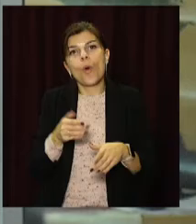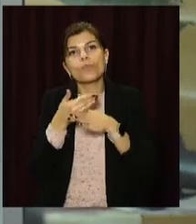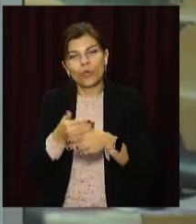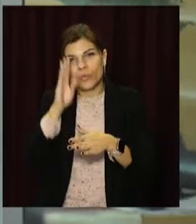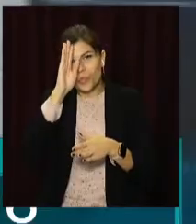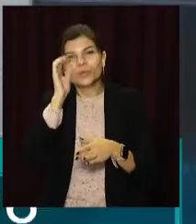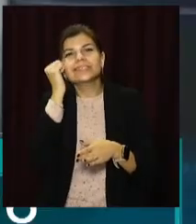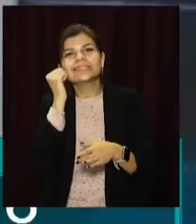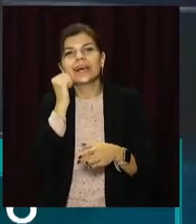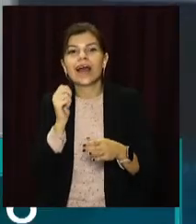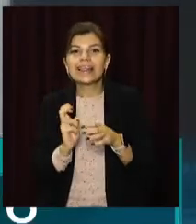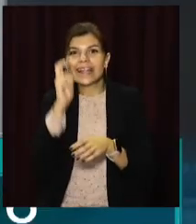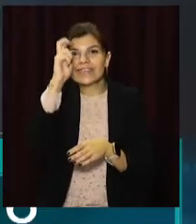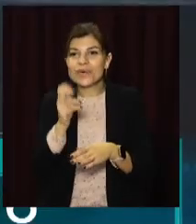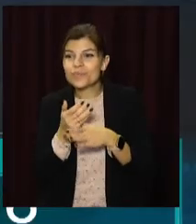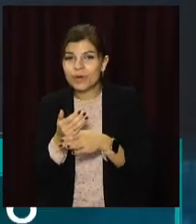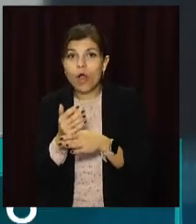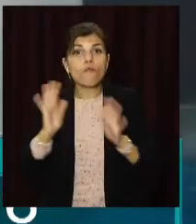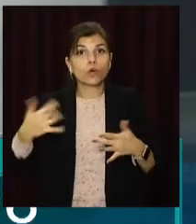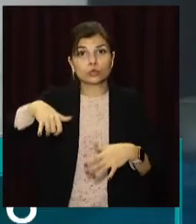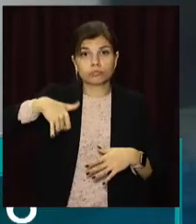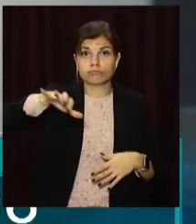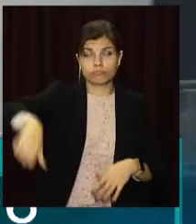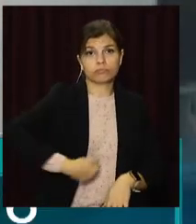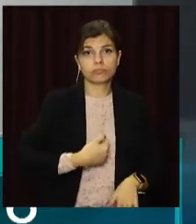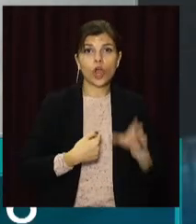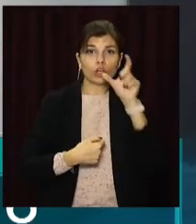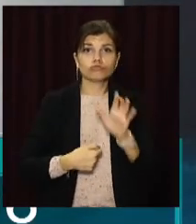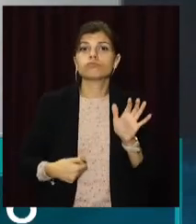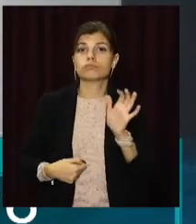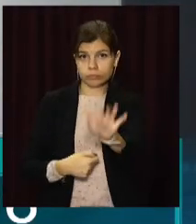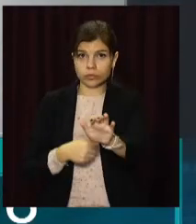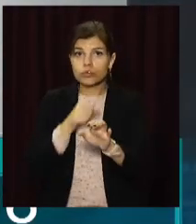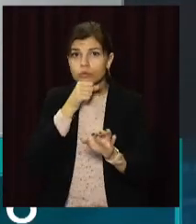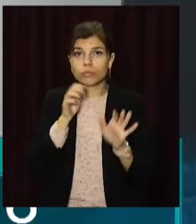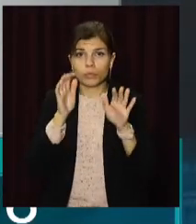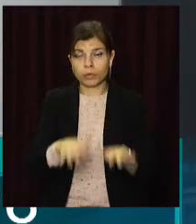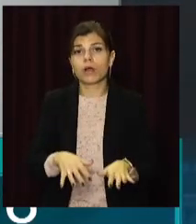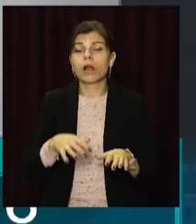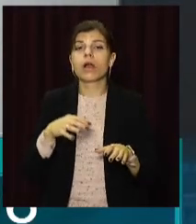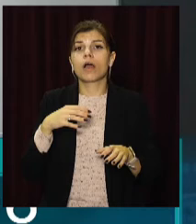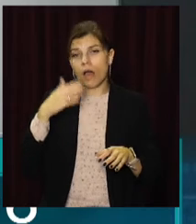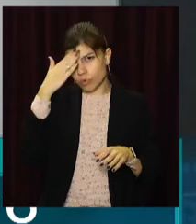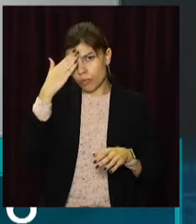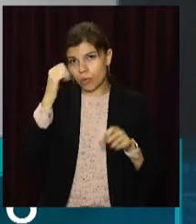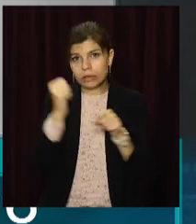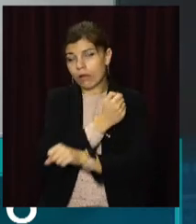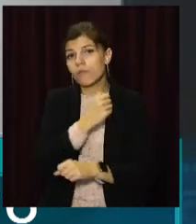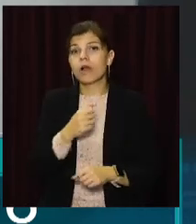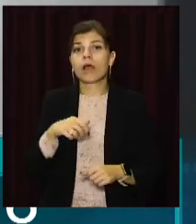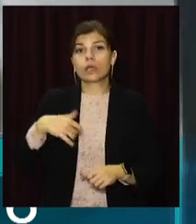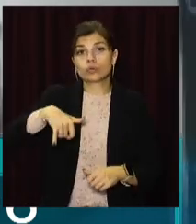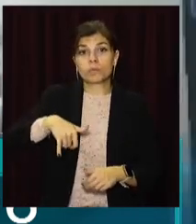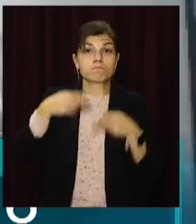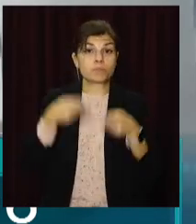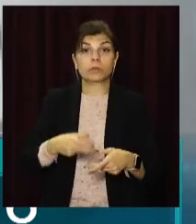похилому чоловіку зайти до ліфту, різко вирвав сумку, штовхнув його на підлогу і втік. У чоловіка травма голови. Знайти